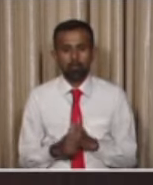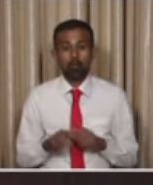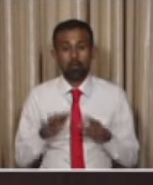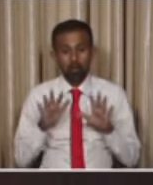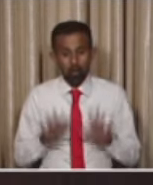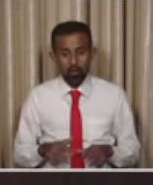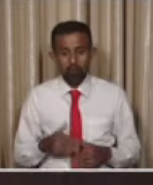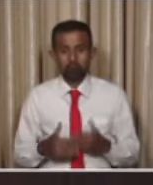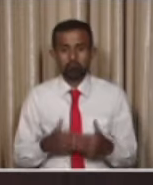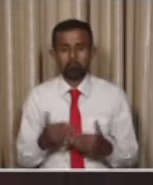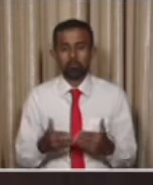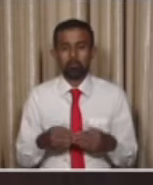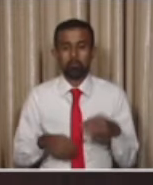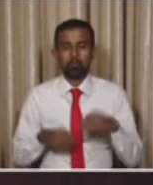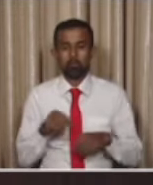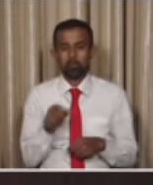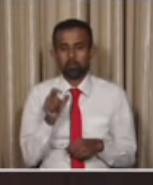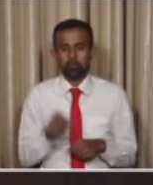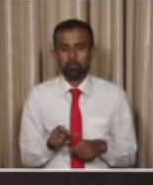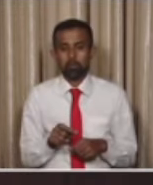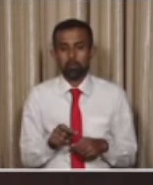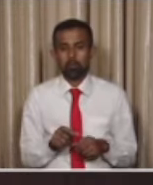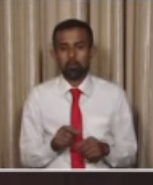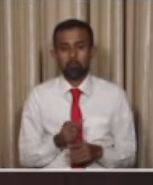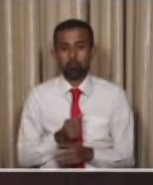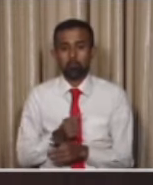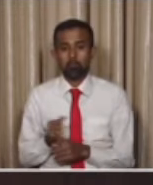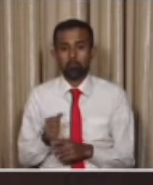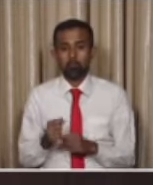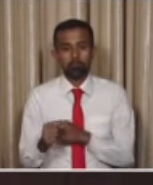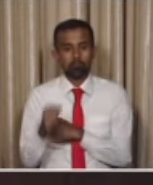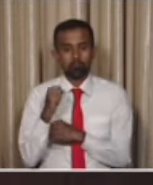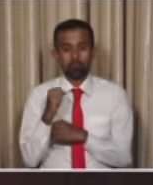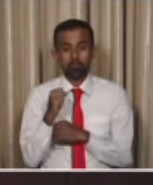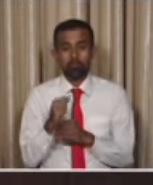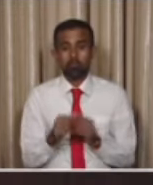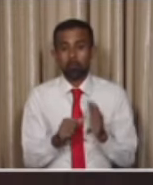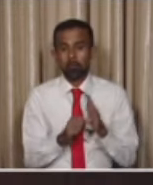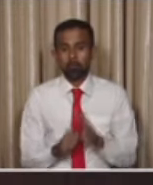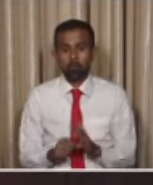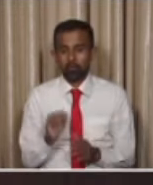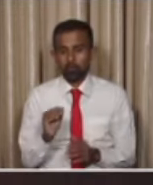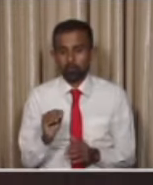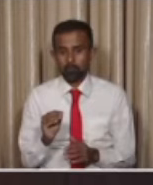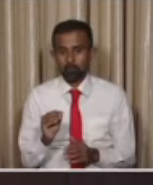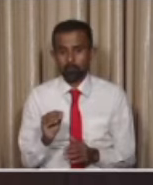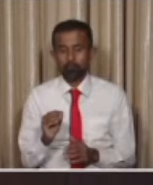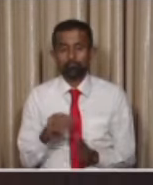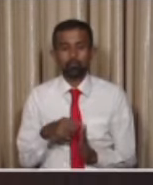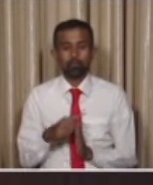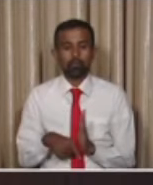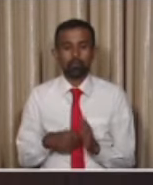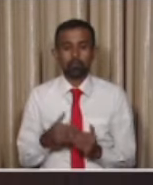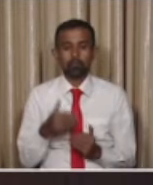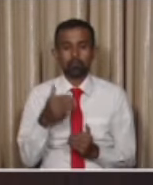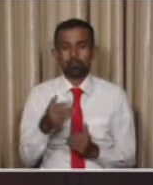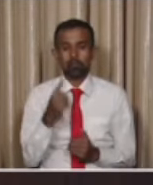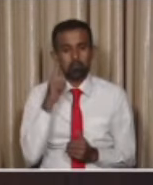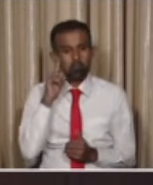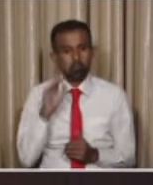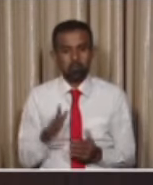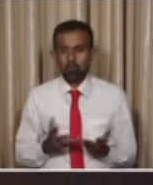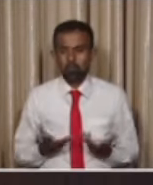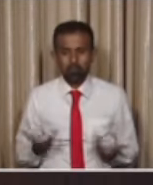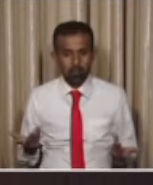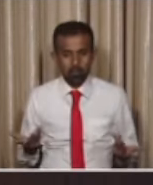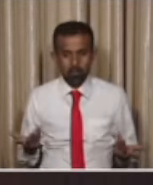waktu yatma keran dana ur deshe palak ni agam pahatila anuana. Baliti ni kena agam pahatila anuana. Mangitan ni merate apa itu anak kita balapur tu dende. Ewak